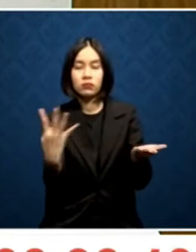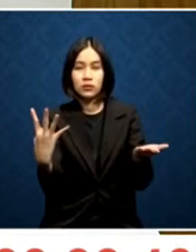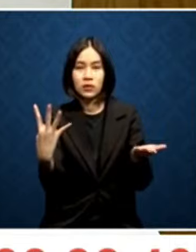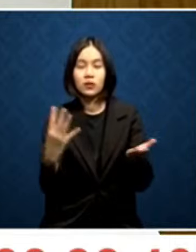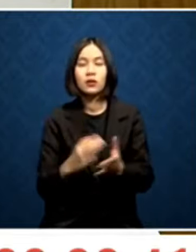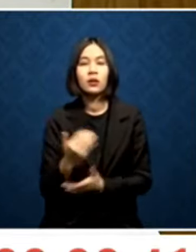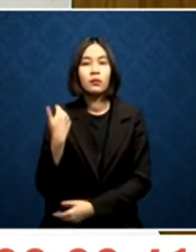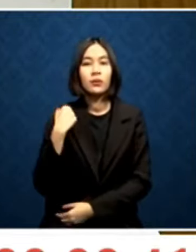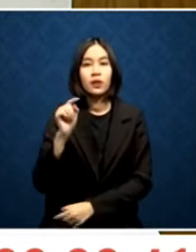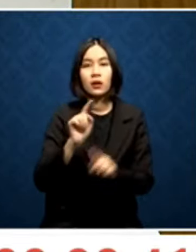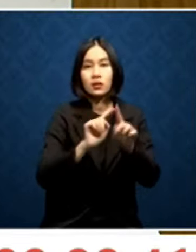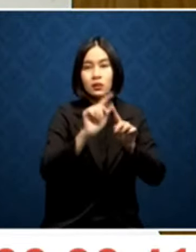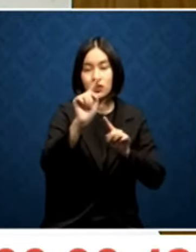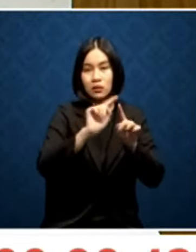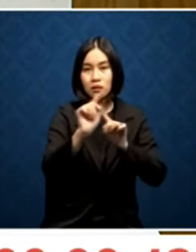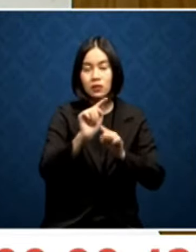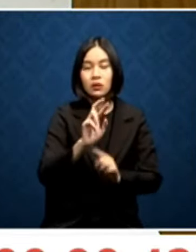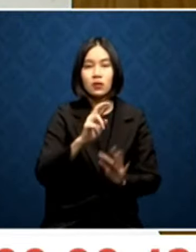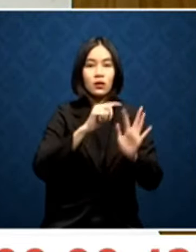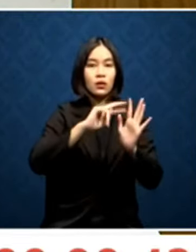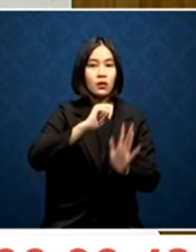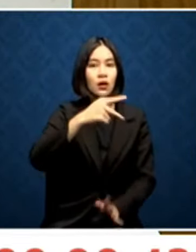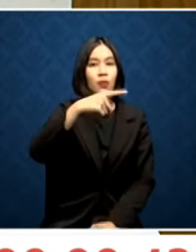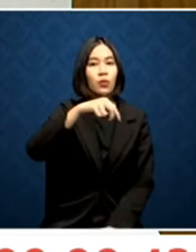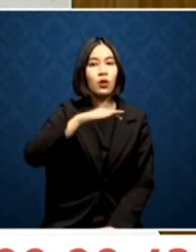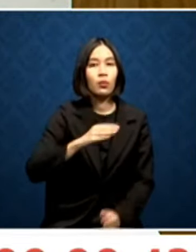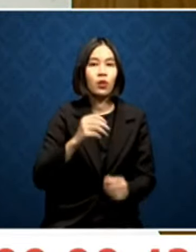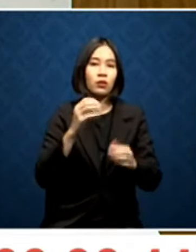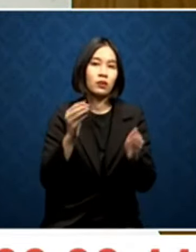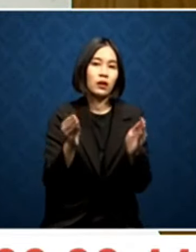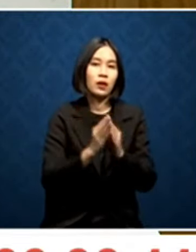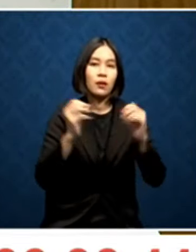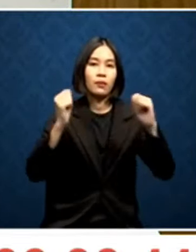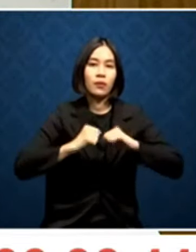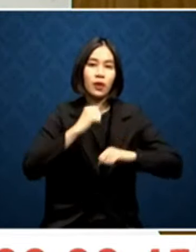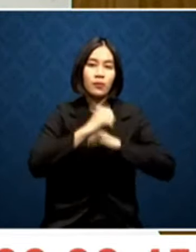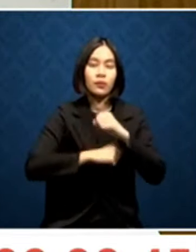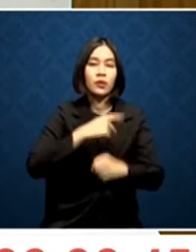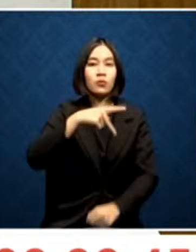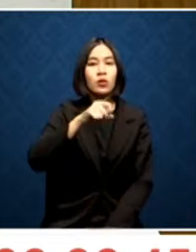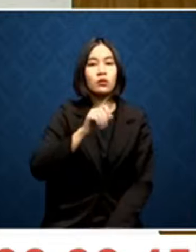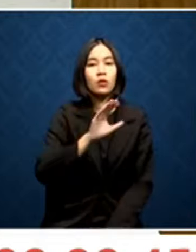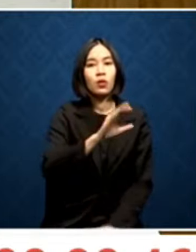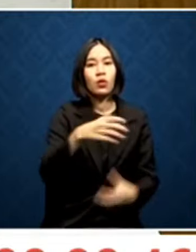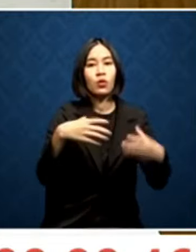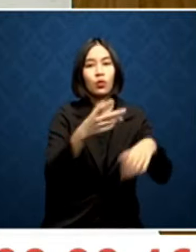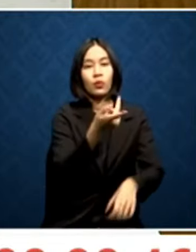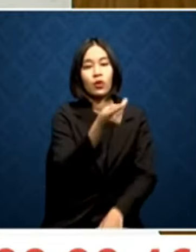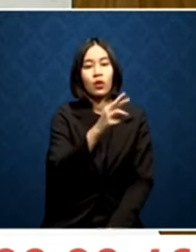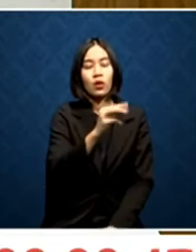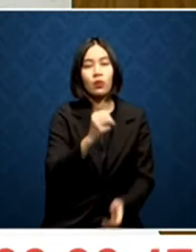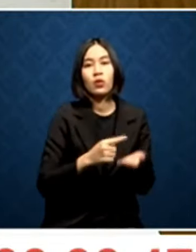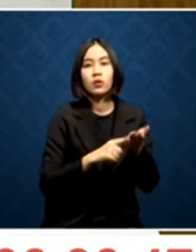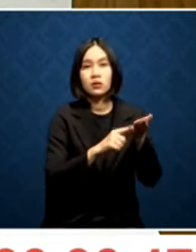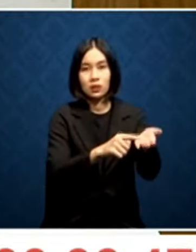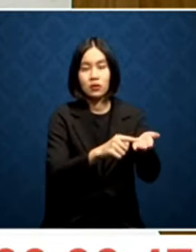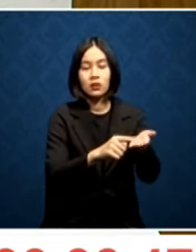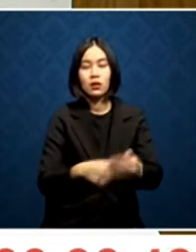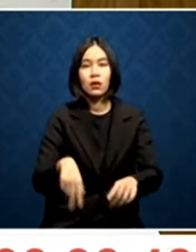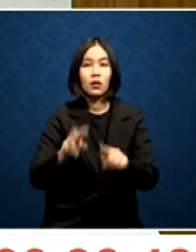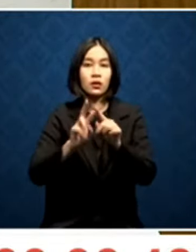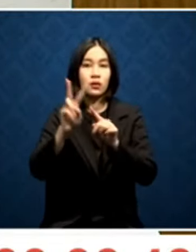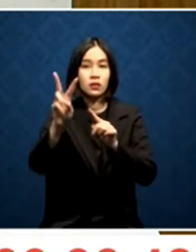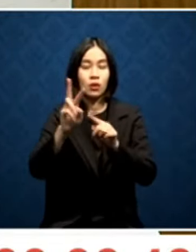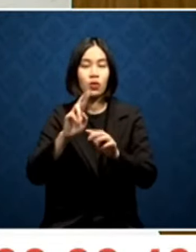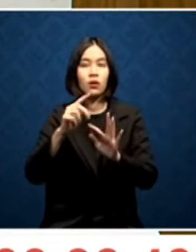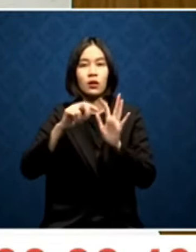ประกอบด้วยฉบับที่1นะครับร่างพระราชบัญญัติว่าด้วยการออกเสียงประชามติฉบับที่พ.ศ.ของคณะรัฐมนตรีเป็นผู้เสนอฉบับที่2